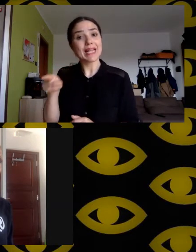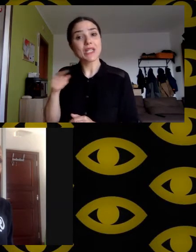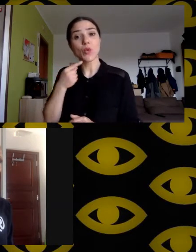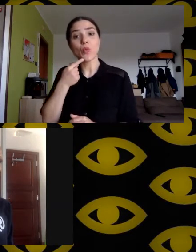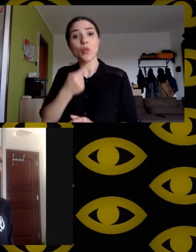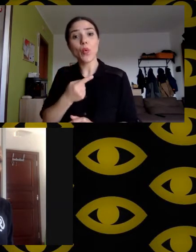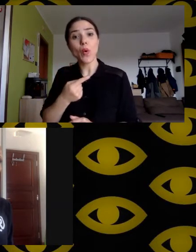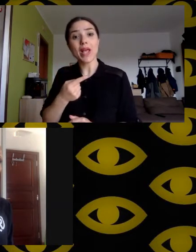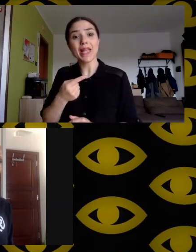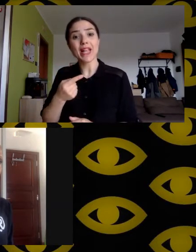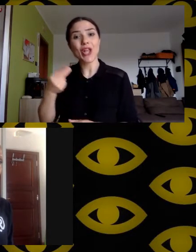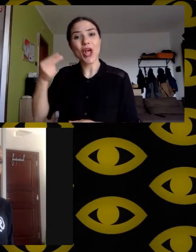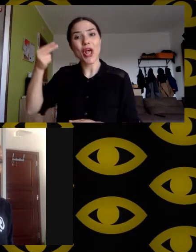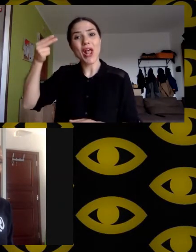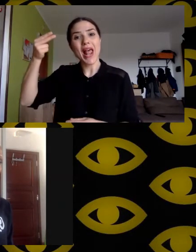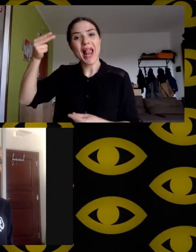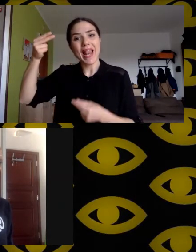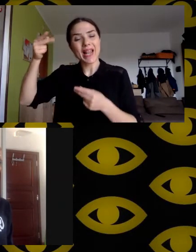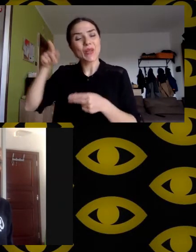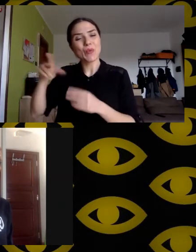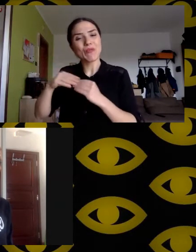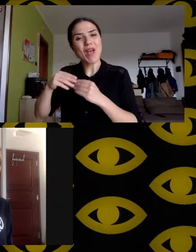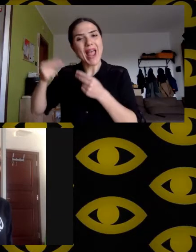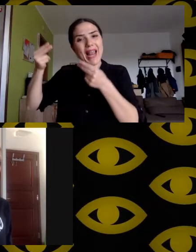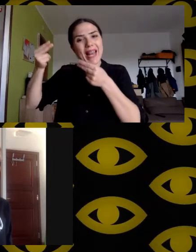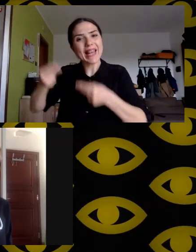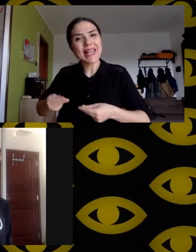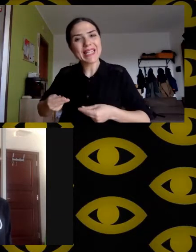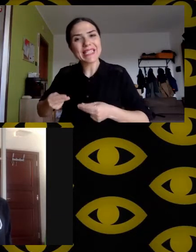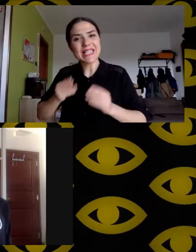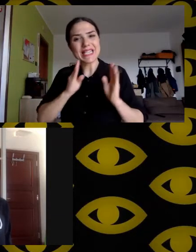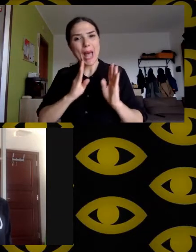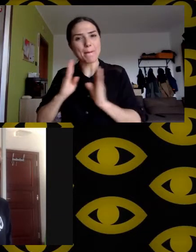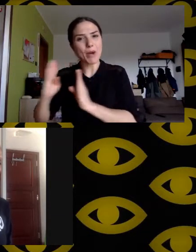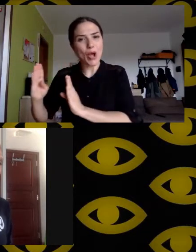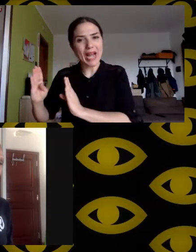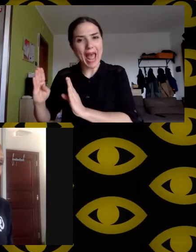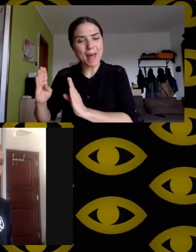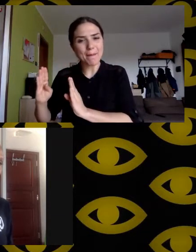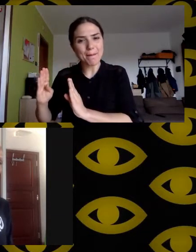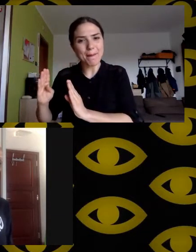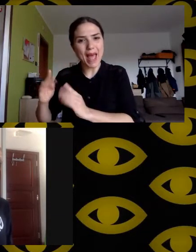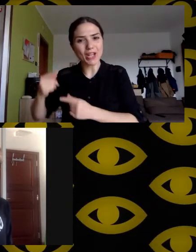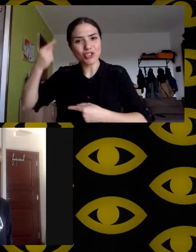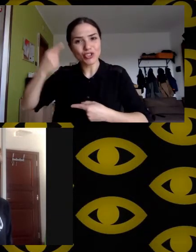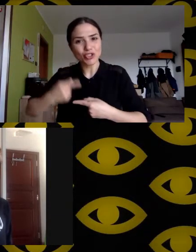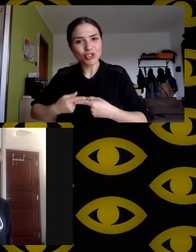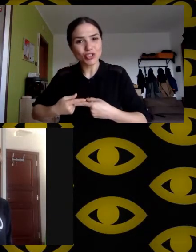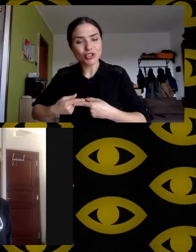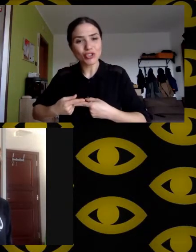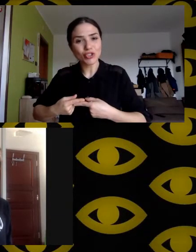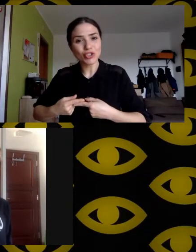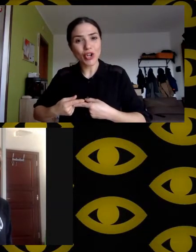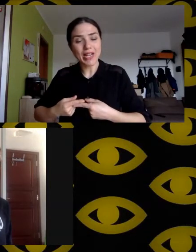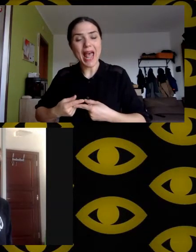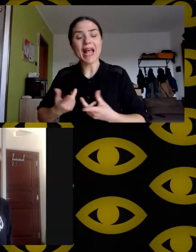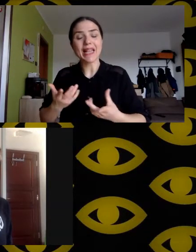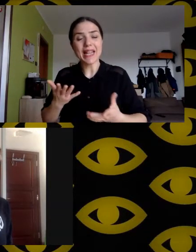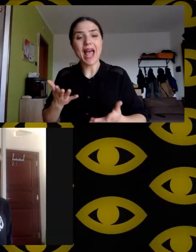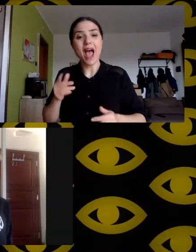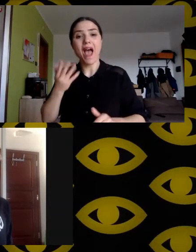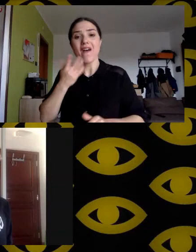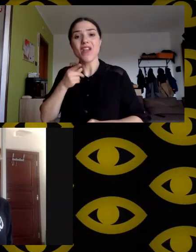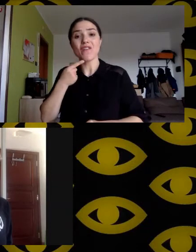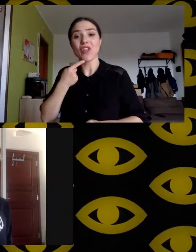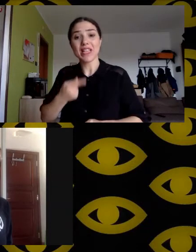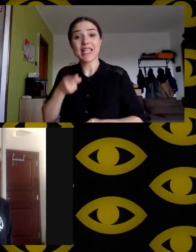della lista delle cose che fai la mattina. Ecco, tu hai detto che non c'è una ricetta, ma io parlavo proprio di questo. Questo sembra una cosa banale e semplice, ma